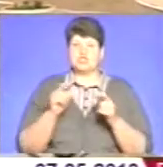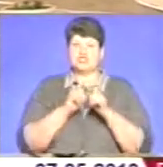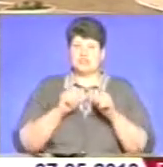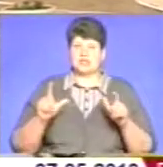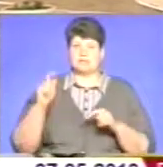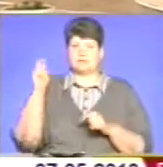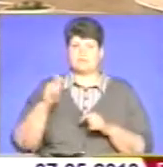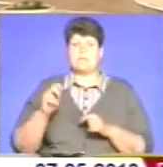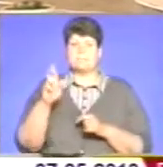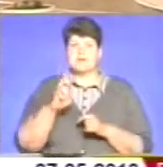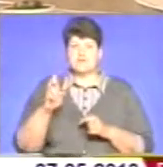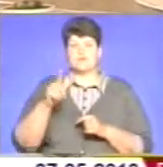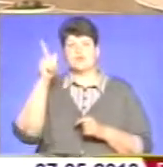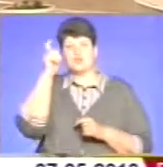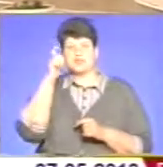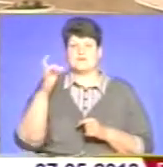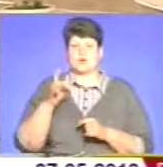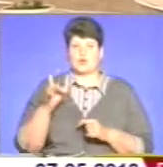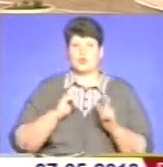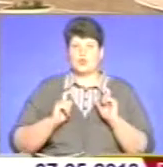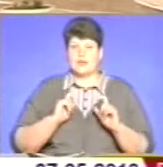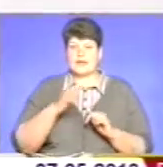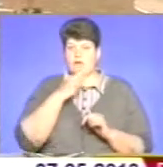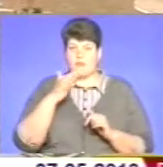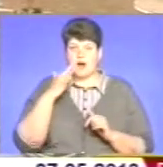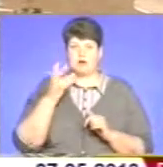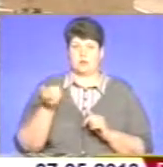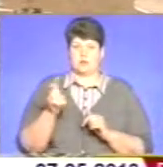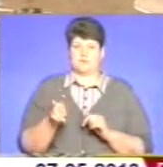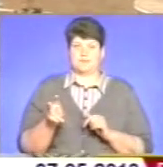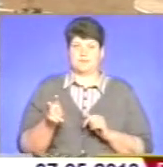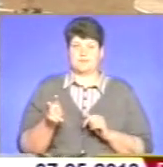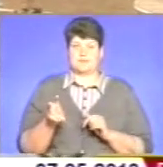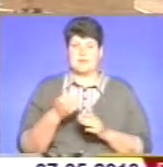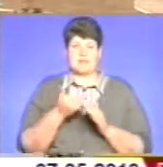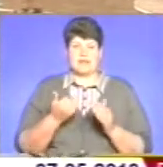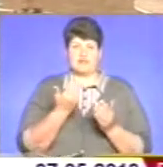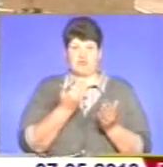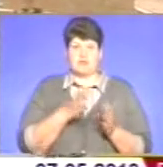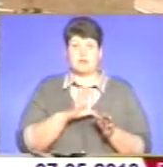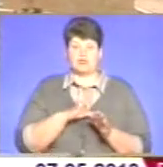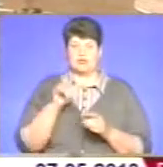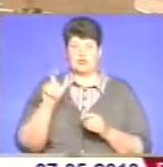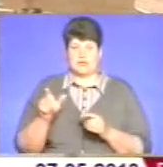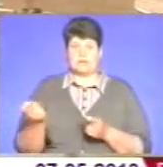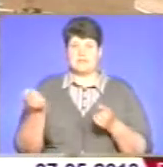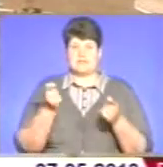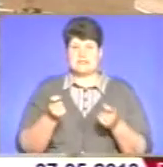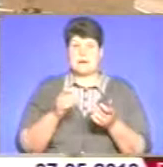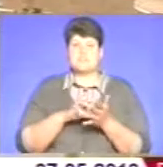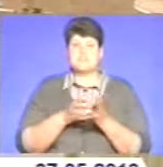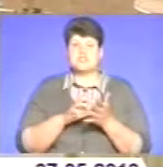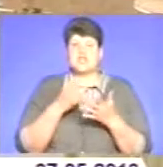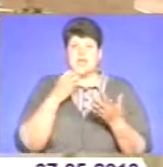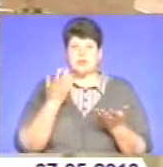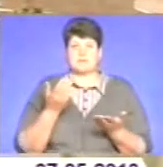з Березовиці, і з Чортківського району, студенти багато приїжджають. Перед вами була людина, привезла печення, я питаюся, хто